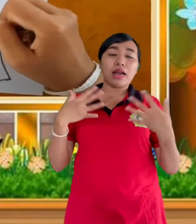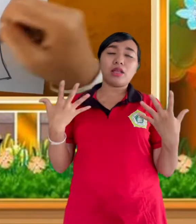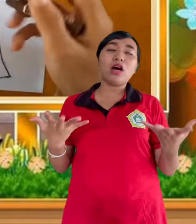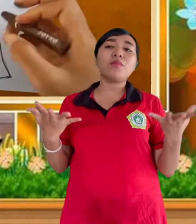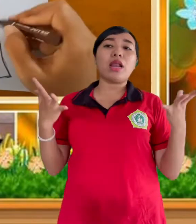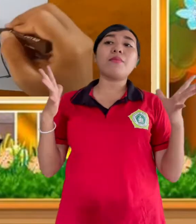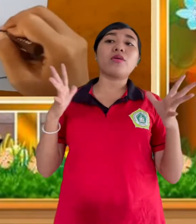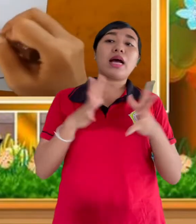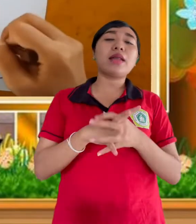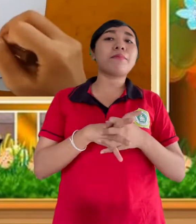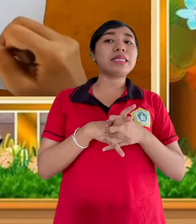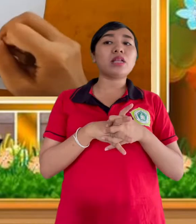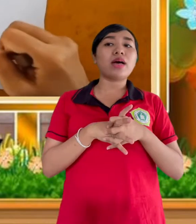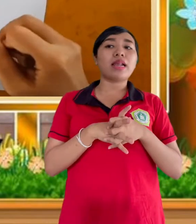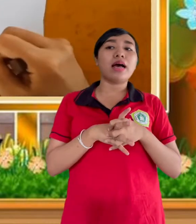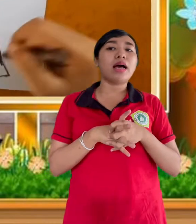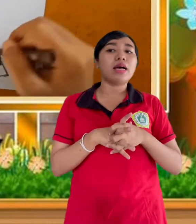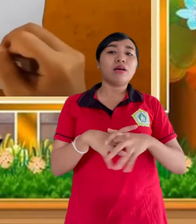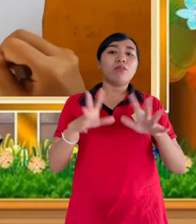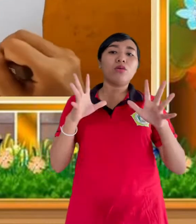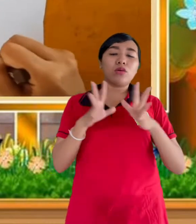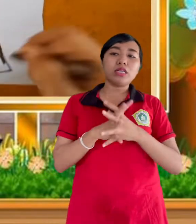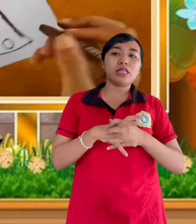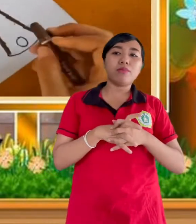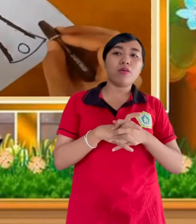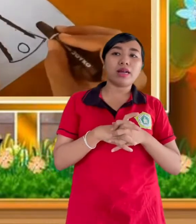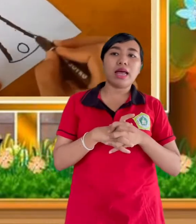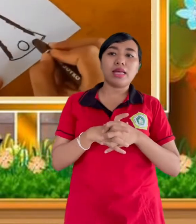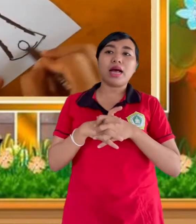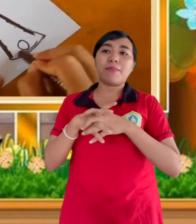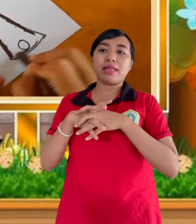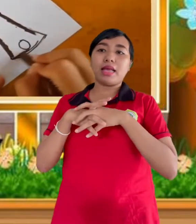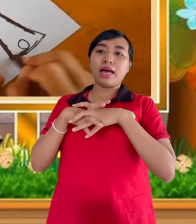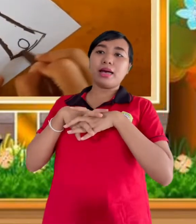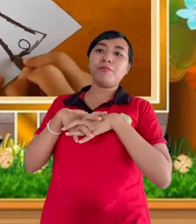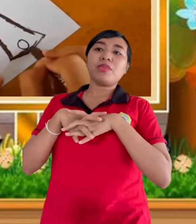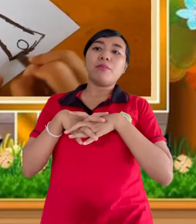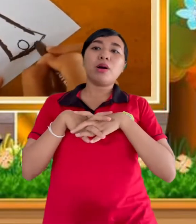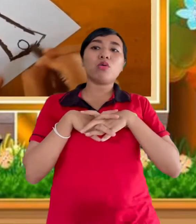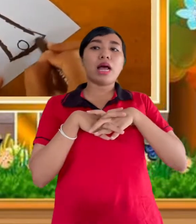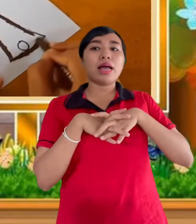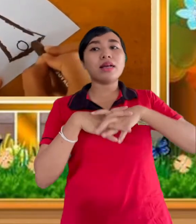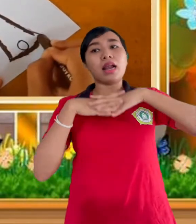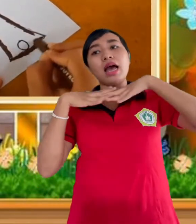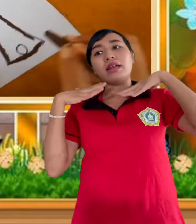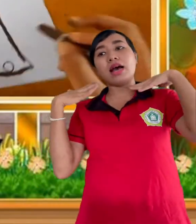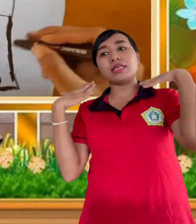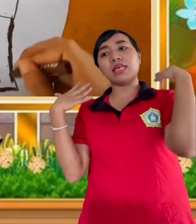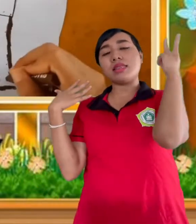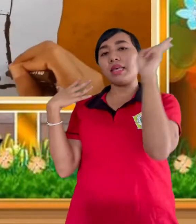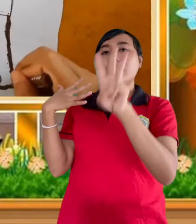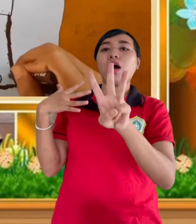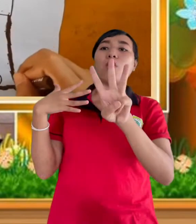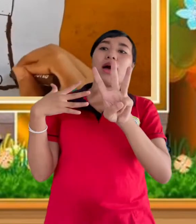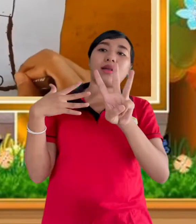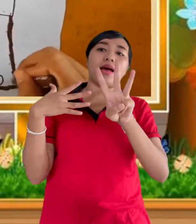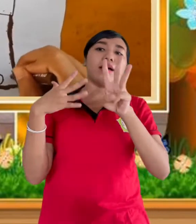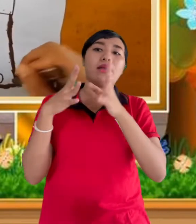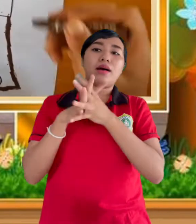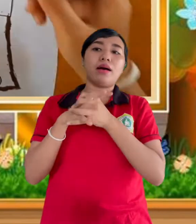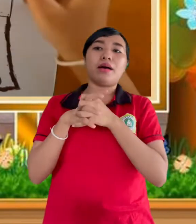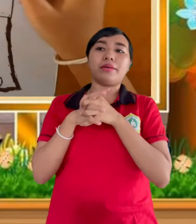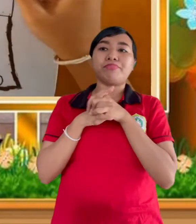ada krayon, boleh menggunakan pensil warna. Bu Guru di sini mewarnai kapaknya menggunakan gradasi 3